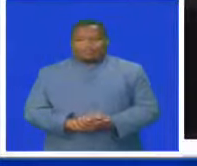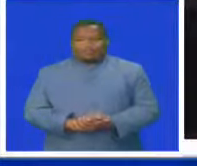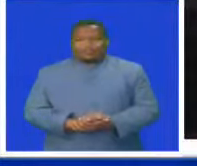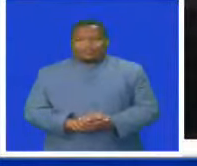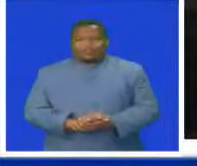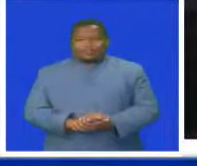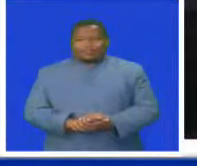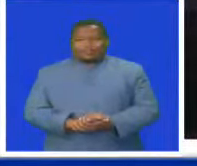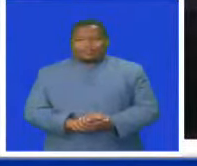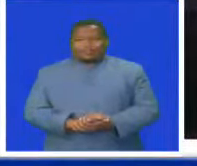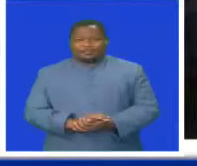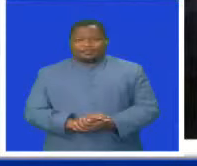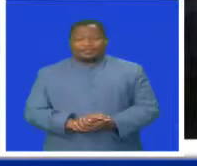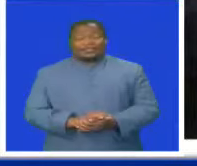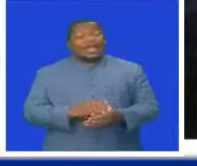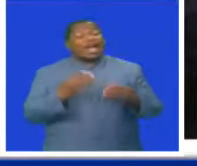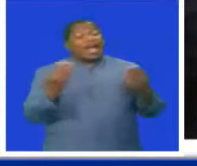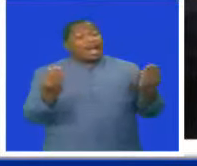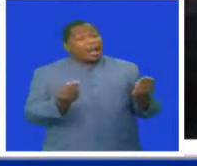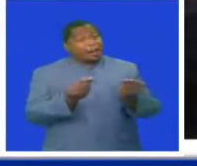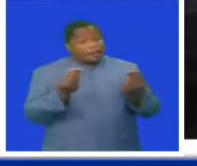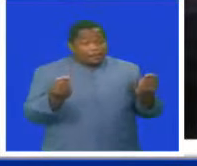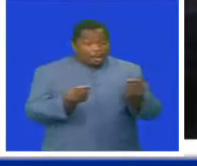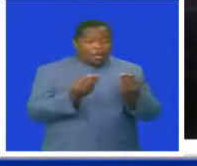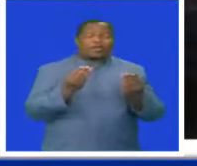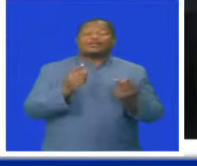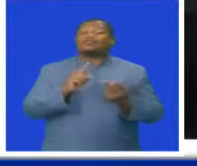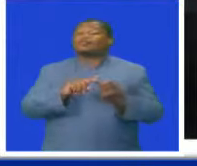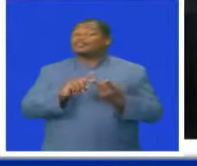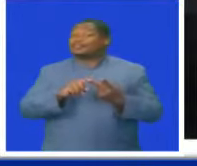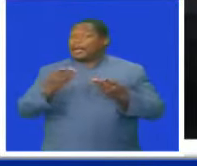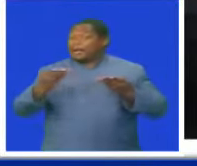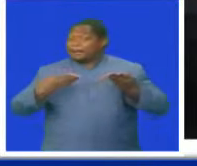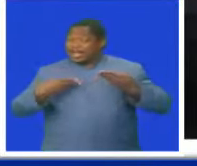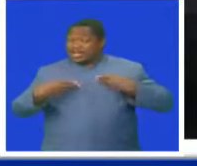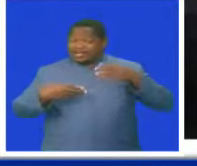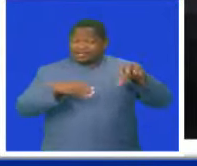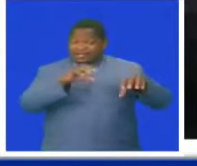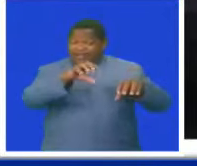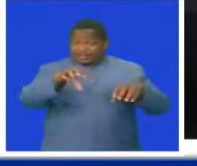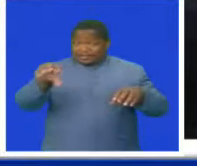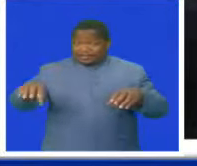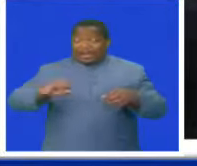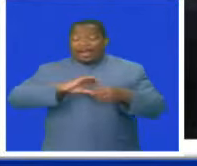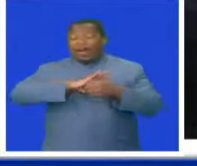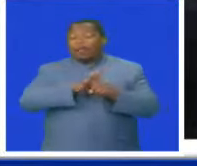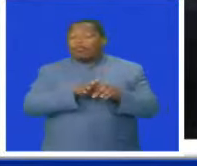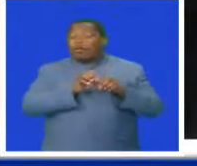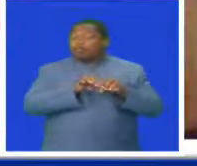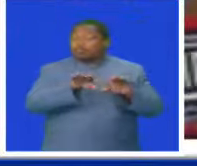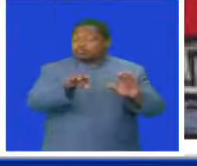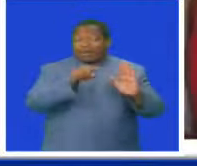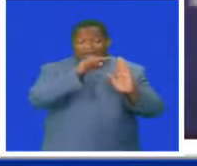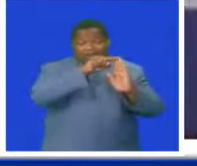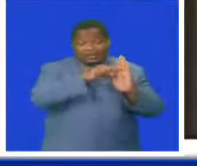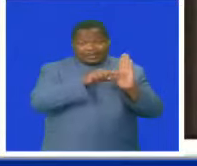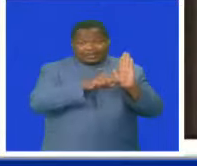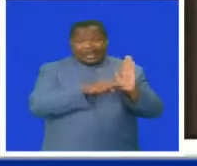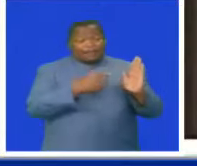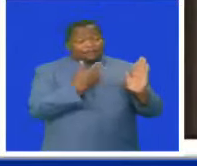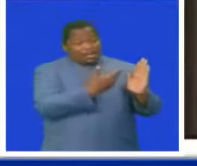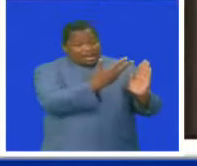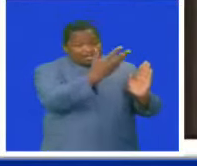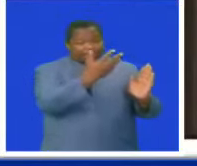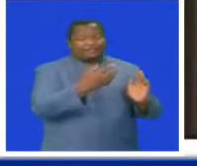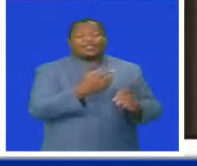Nalo lahle emhlane kubantu kanye nemabhizinisi langawuhloniphi umthetho wokuvikela umkhuhlane COVID-19.